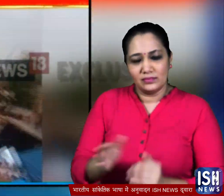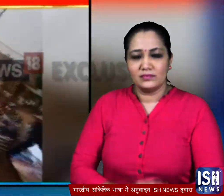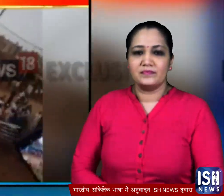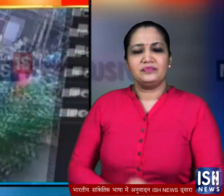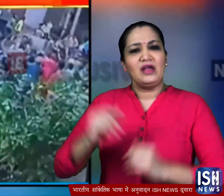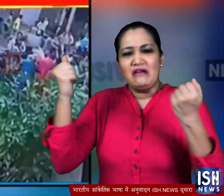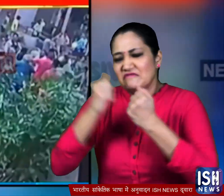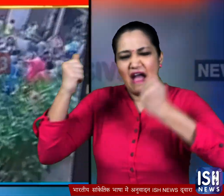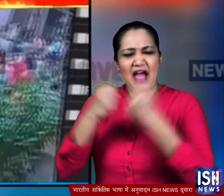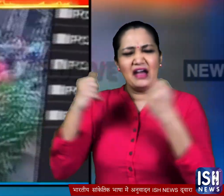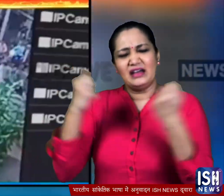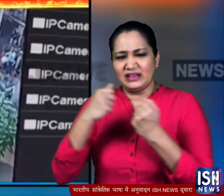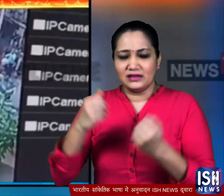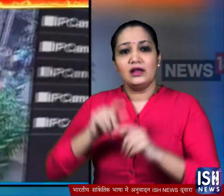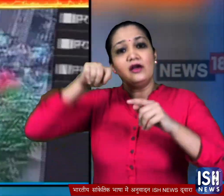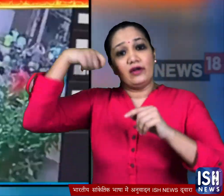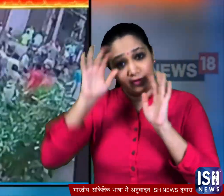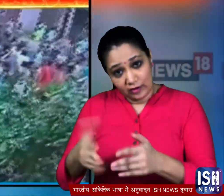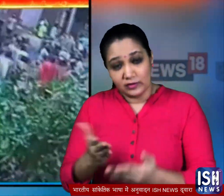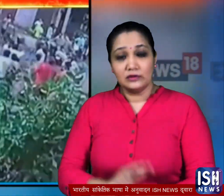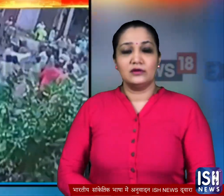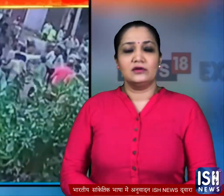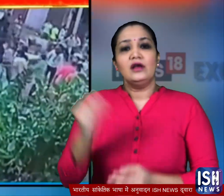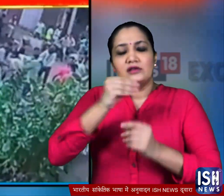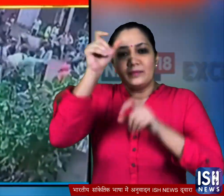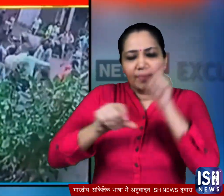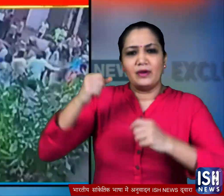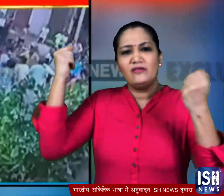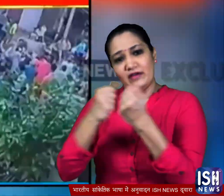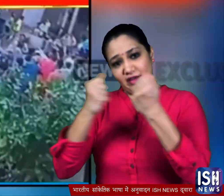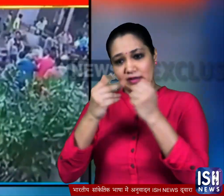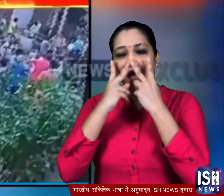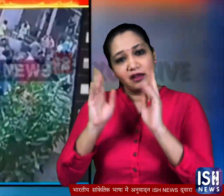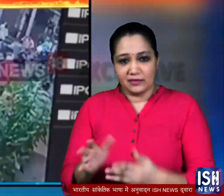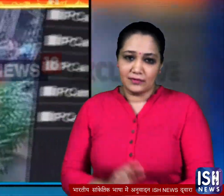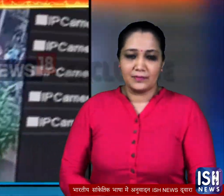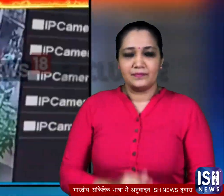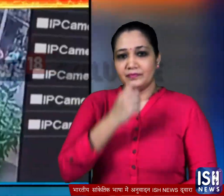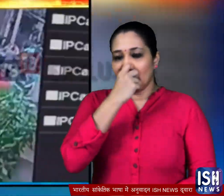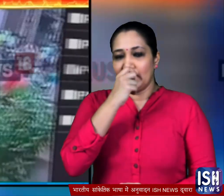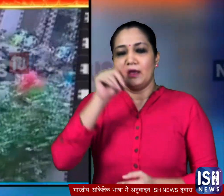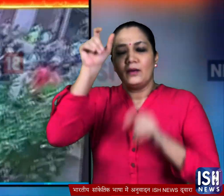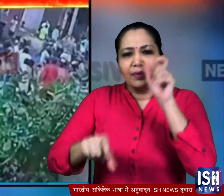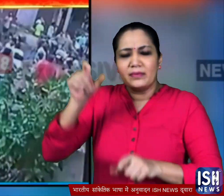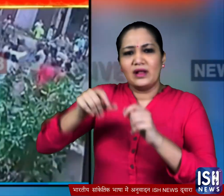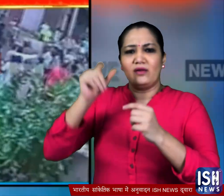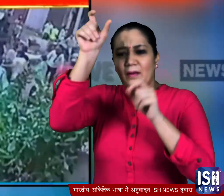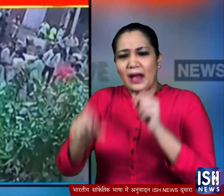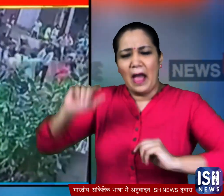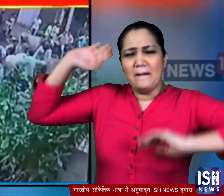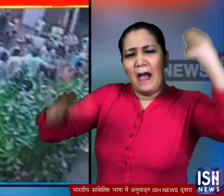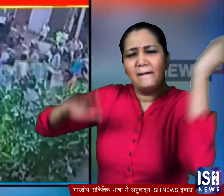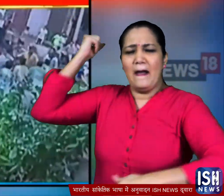और जमकर मारपीट की। इस घटना का एक वीडियो भी सामने आया, जिसमें कुछ लोग मारपीट करते नजर आए। वीडियो में कुछ लोग एक आदमी को जमकर पीटते नजर